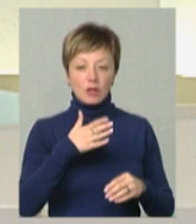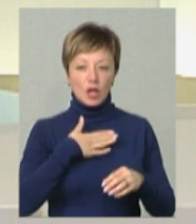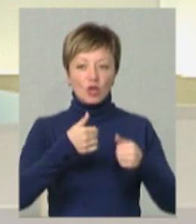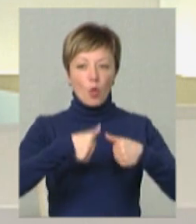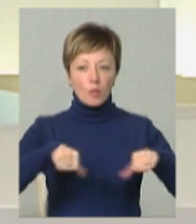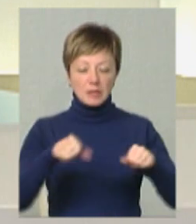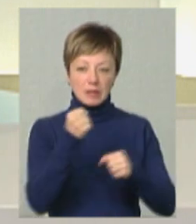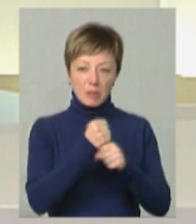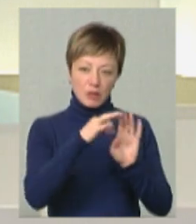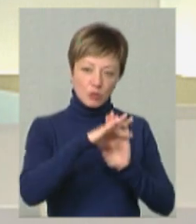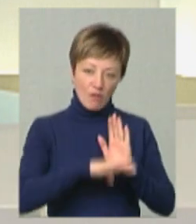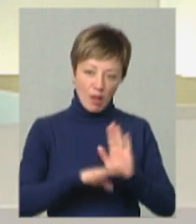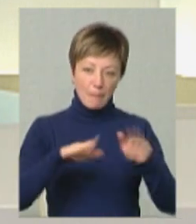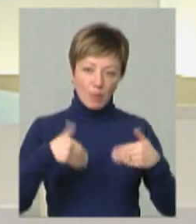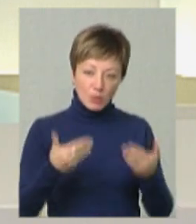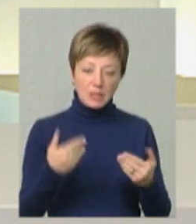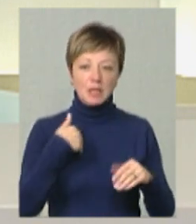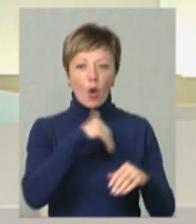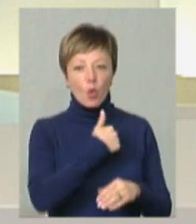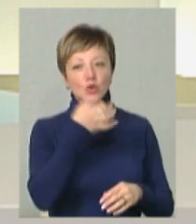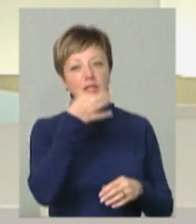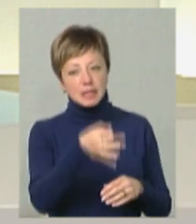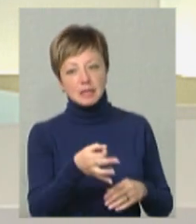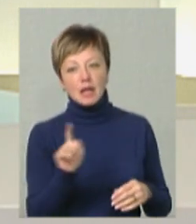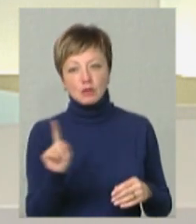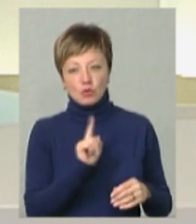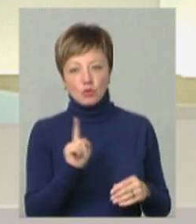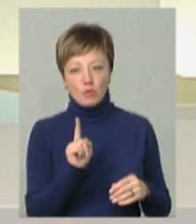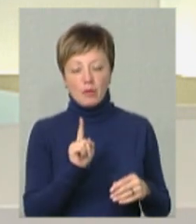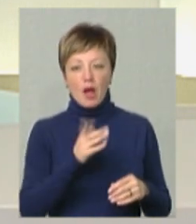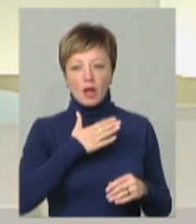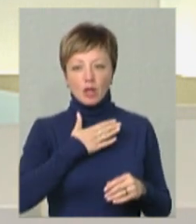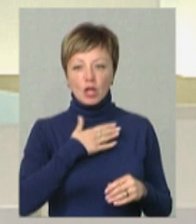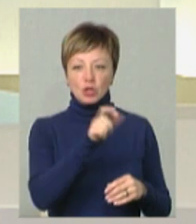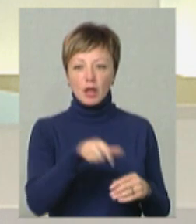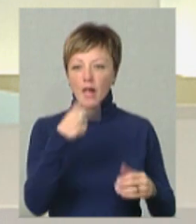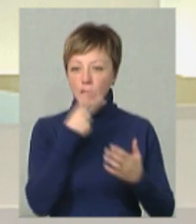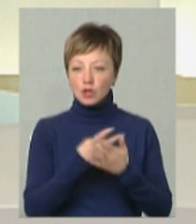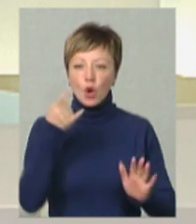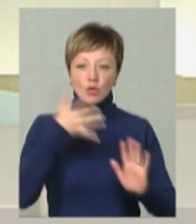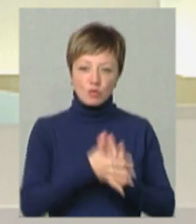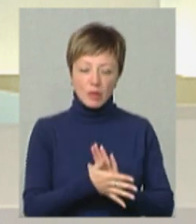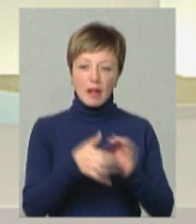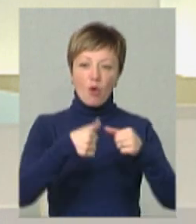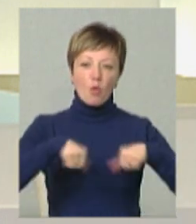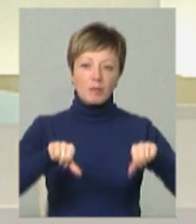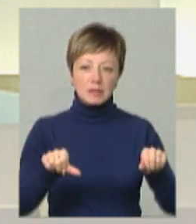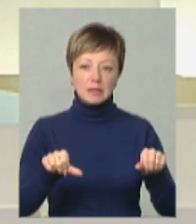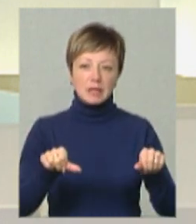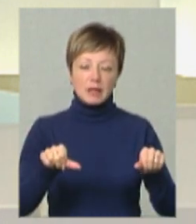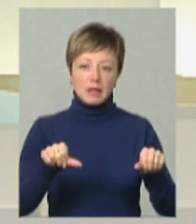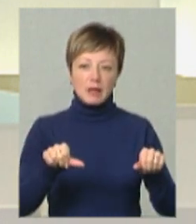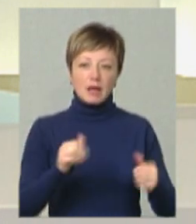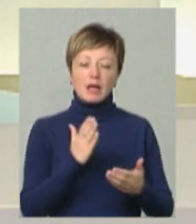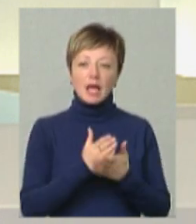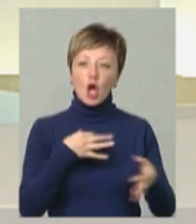комісія напрацювала ці пропозиції. Я хочу сказати, що, щоб наші глядачі розуміли, топонімічна комісія